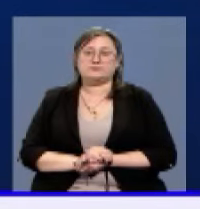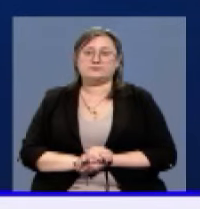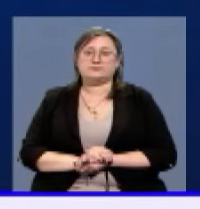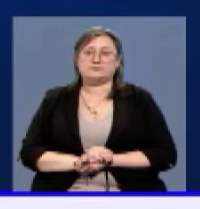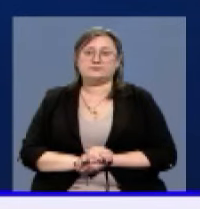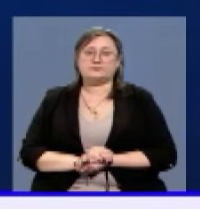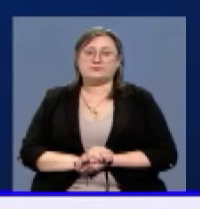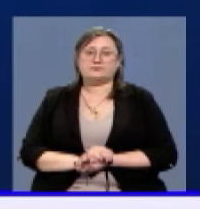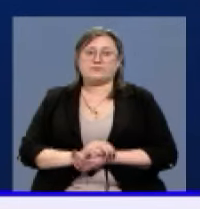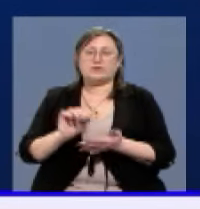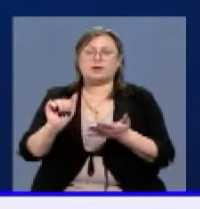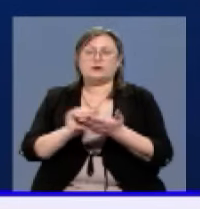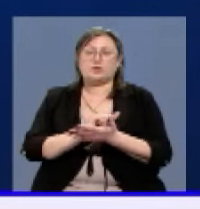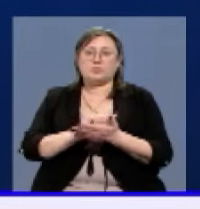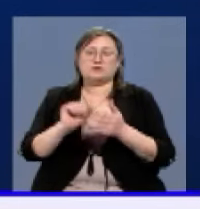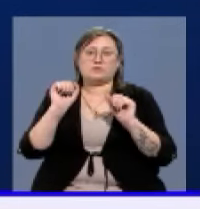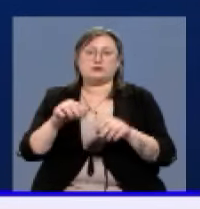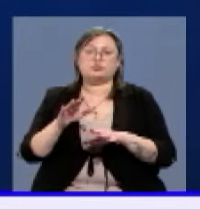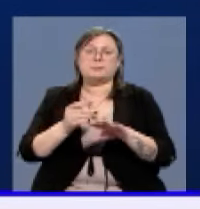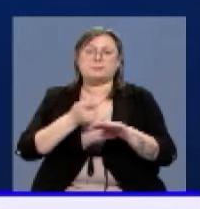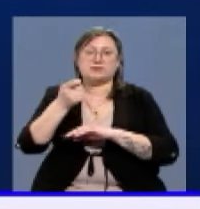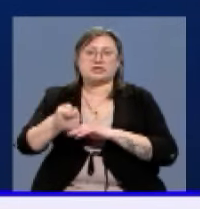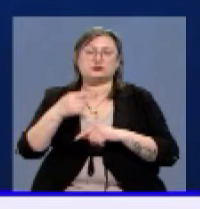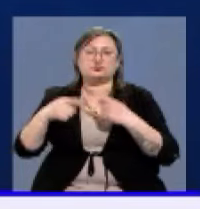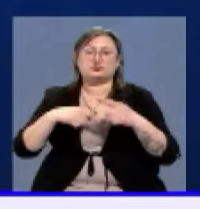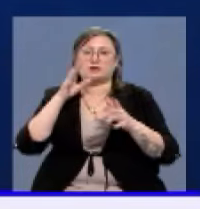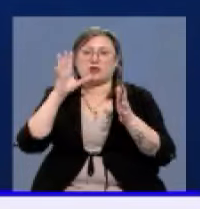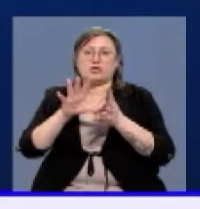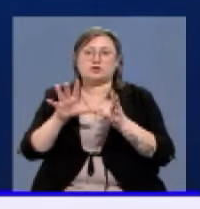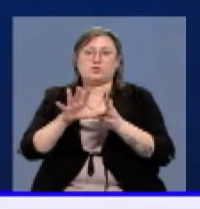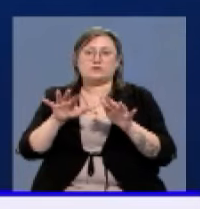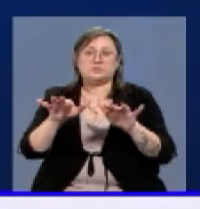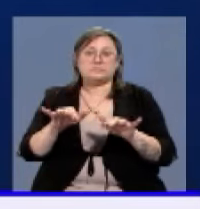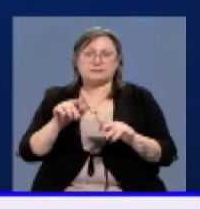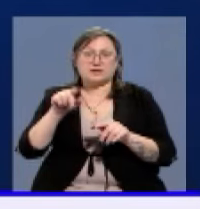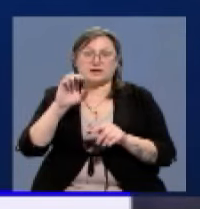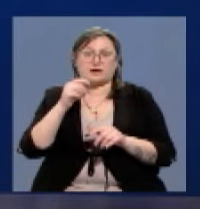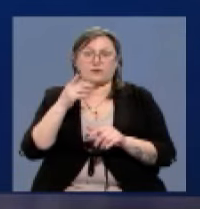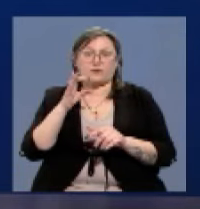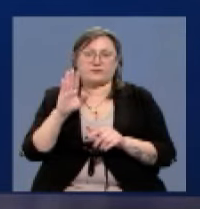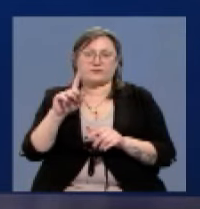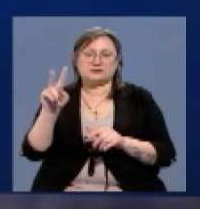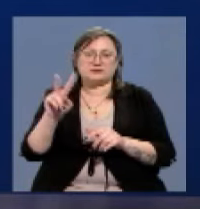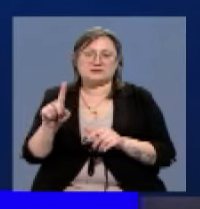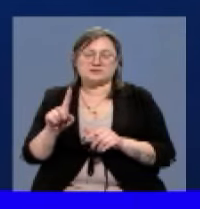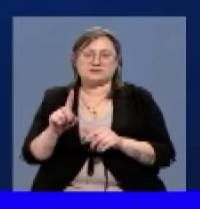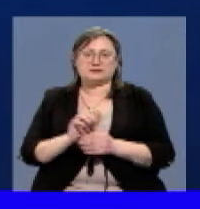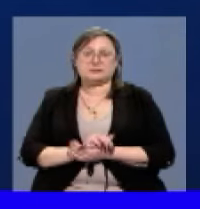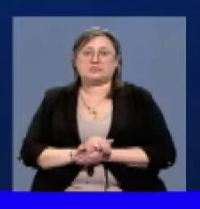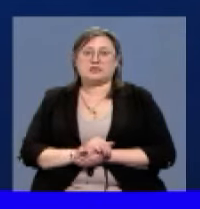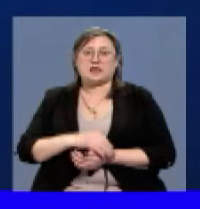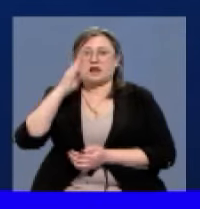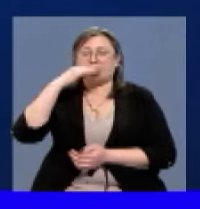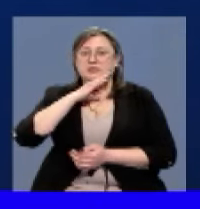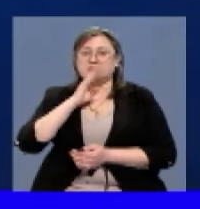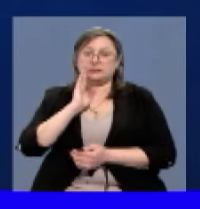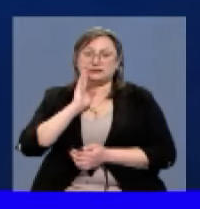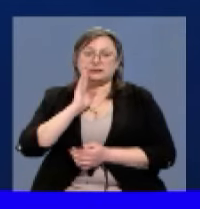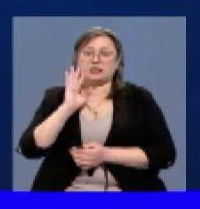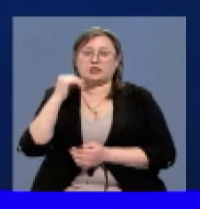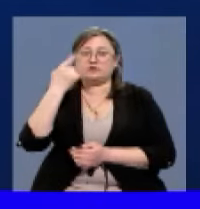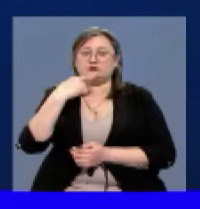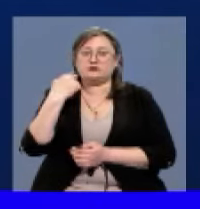өте ата-аналарға жаңа немесе заңды өкілдерге жаңа жеке өздерінің кабинет ЭЦП арқылы толтырады. Оның ішінде жаңағы өздеріңіз білесіз, тағы да